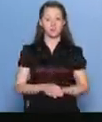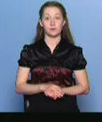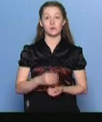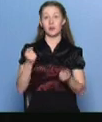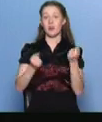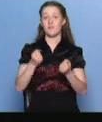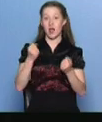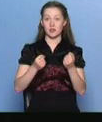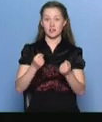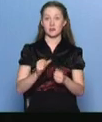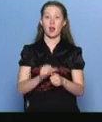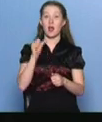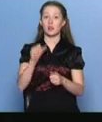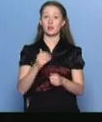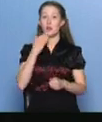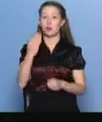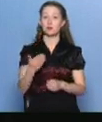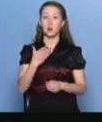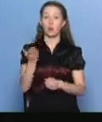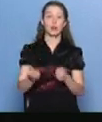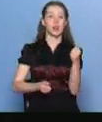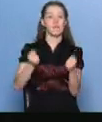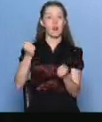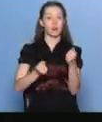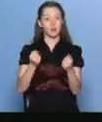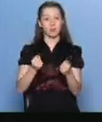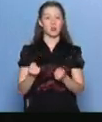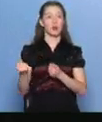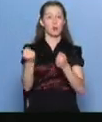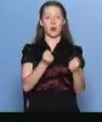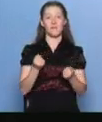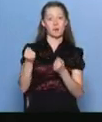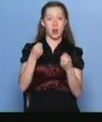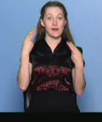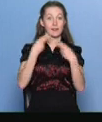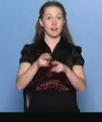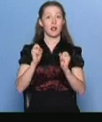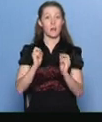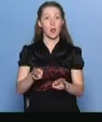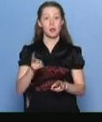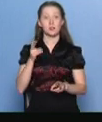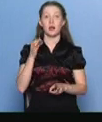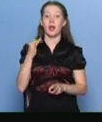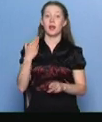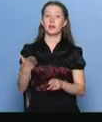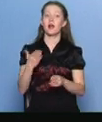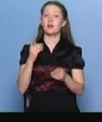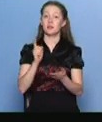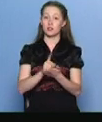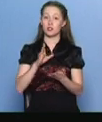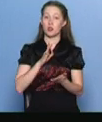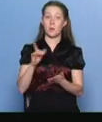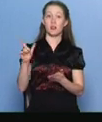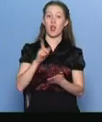водителей, конечно, особый спрос. Они, как-никак, находятся за рулем, управляют потенциально опасной техникой. Но, по их мнению, этот спрос должен быть